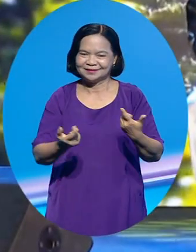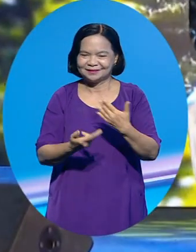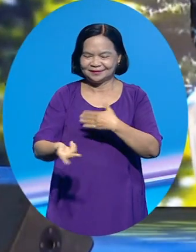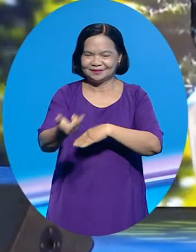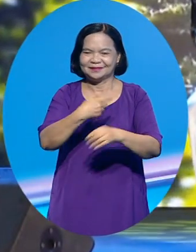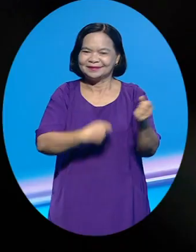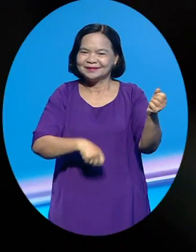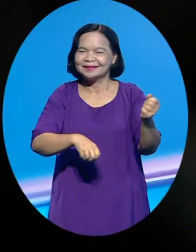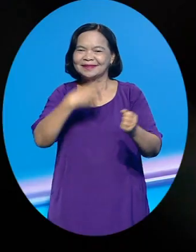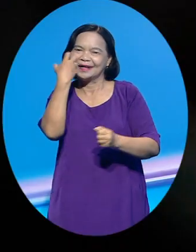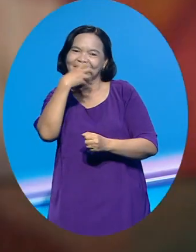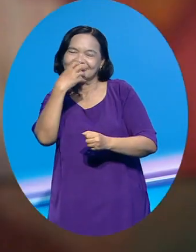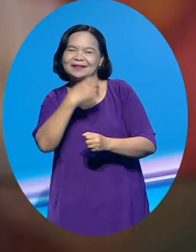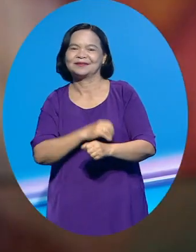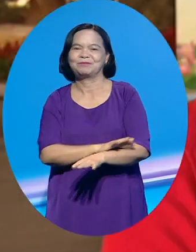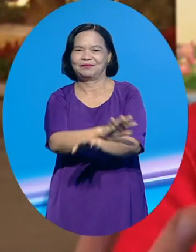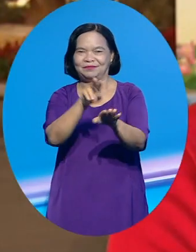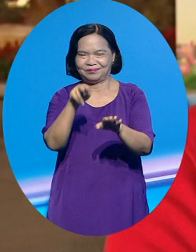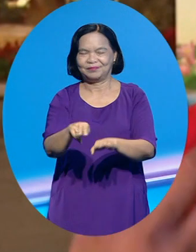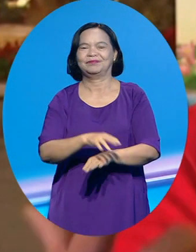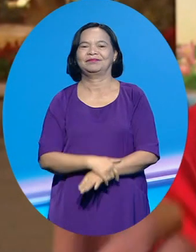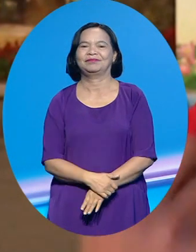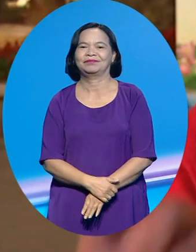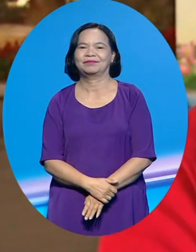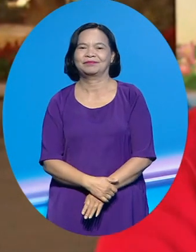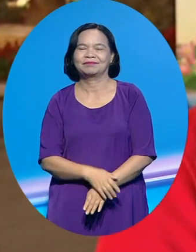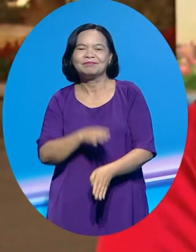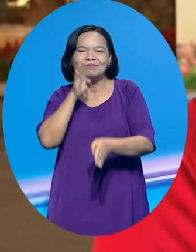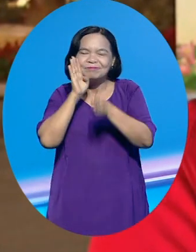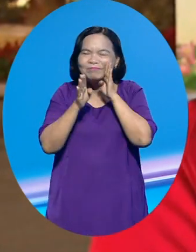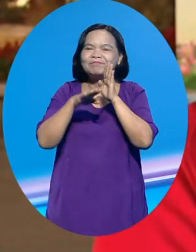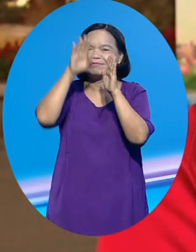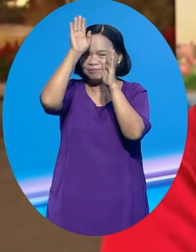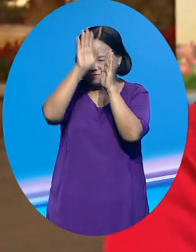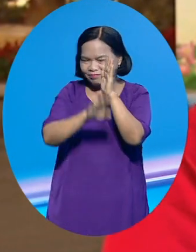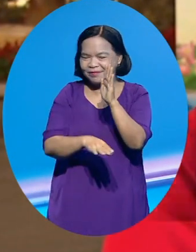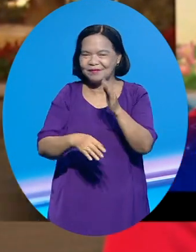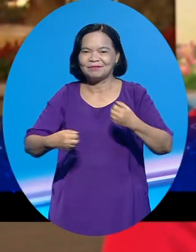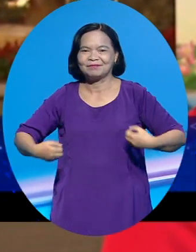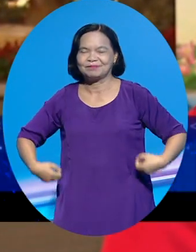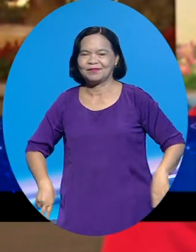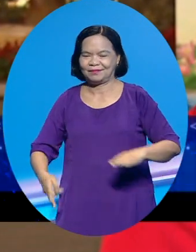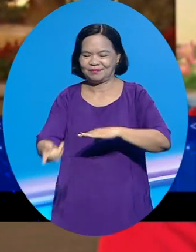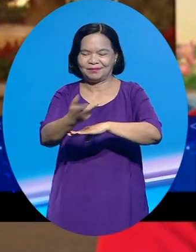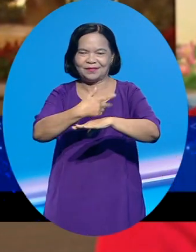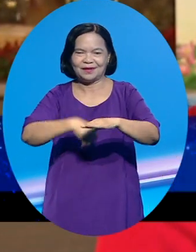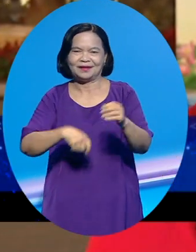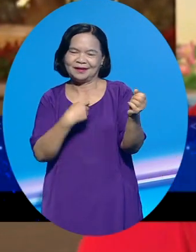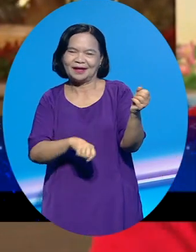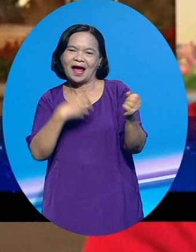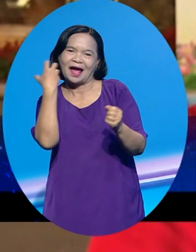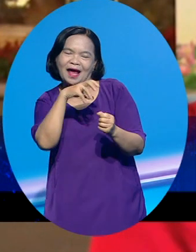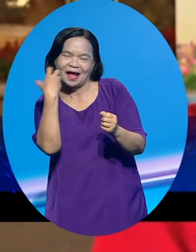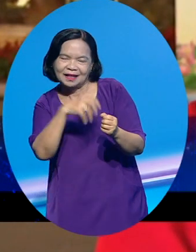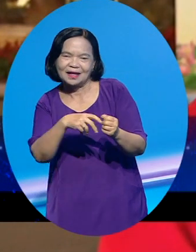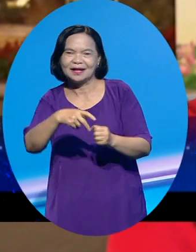ca tài tử Nam Bộ. Qua mạng tôi được biết có cái chương trình là trình diễn nghệ thuật đờn ca tài tử ở Tây Ninh. Chính vì